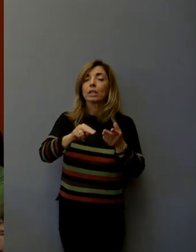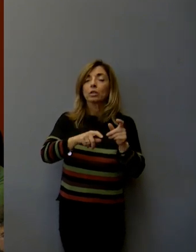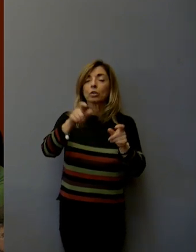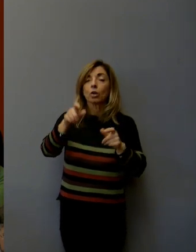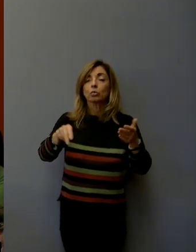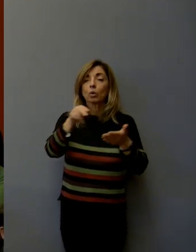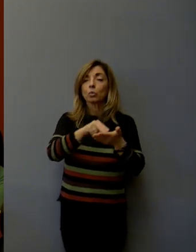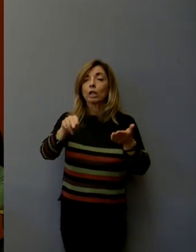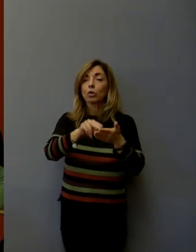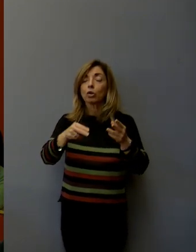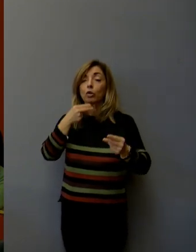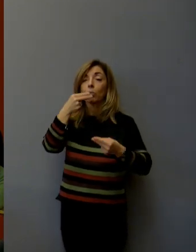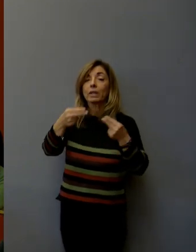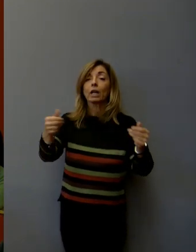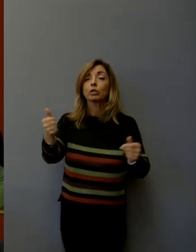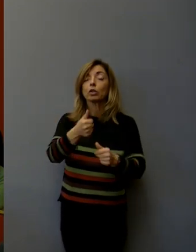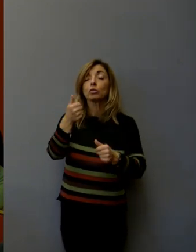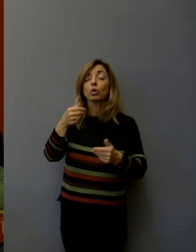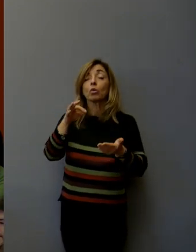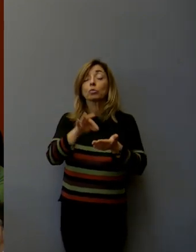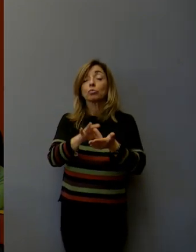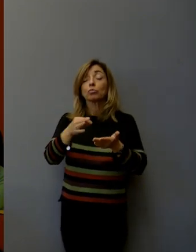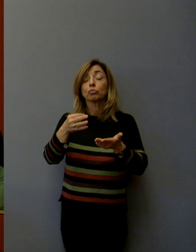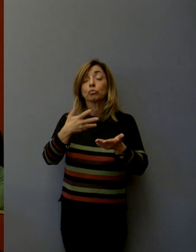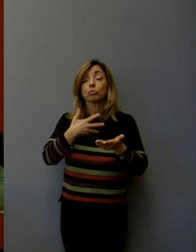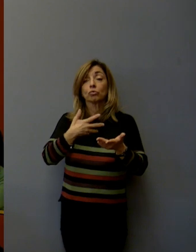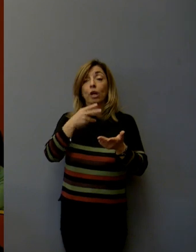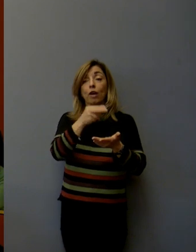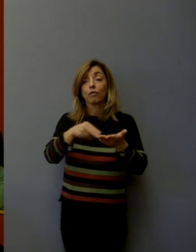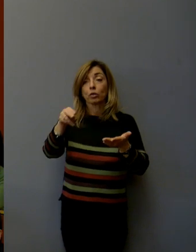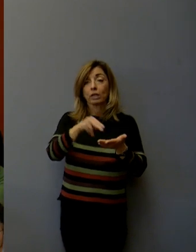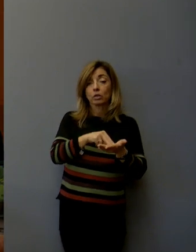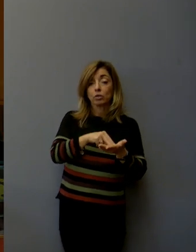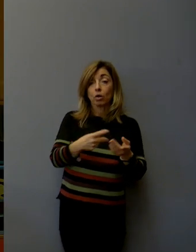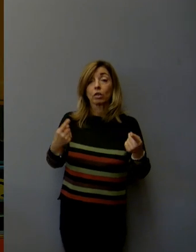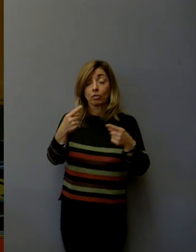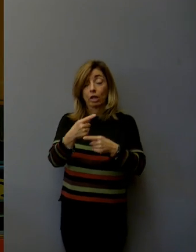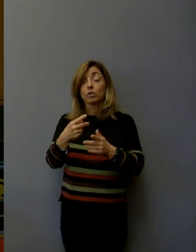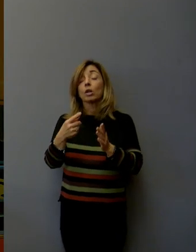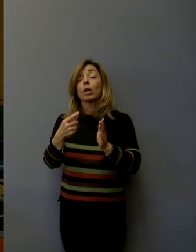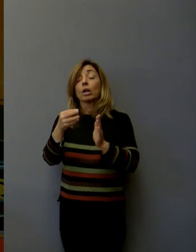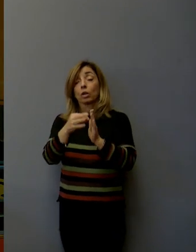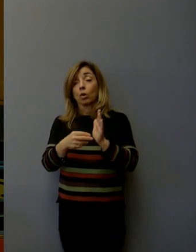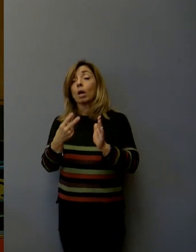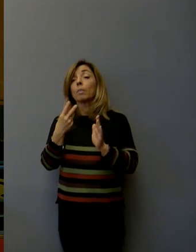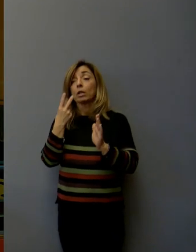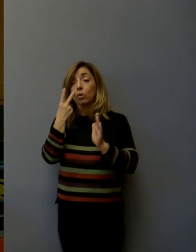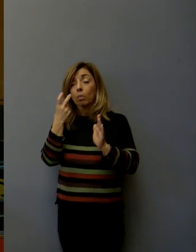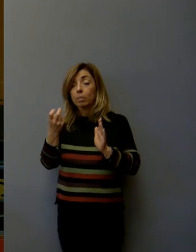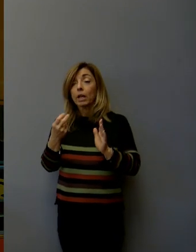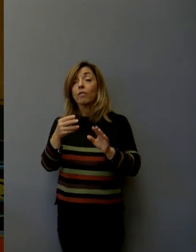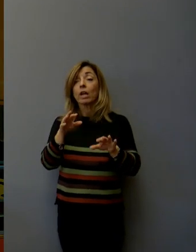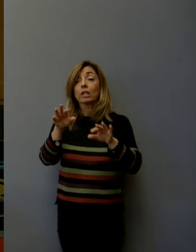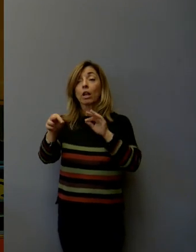laddove regolamento invece prevede un numero legale anche solo per l'esame delle delibere per cui concludo